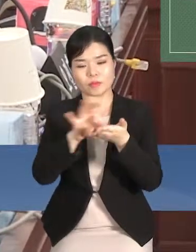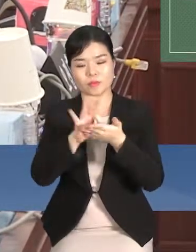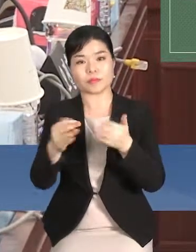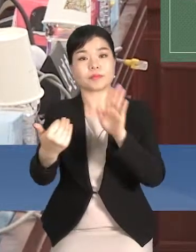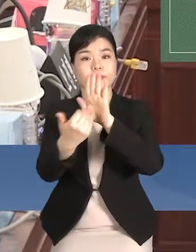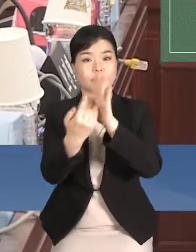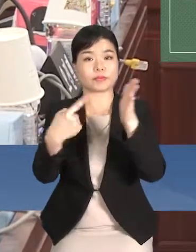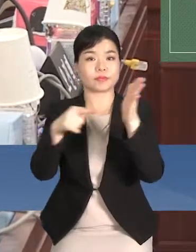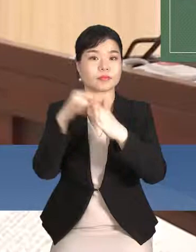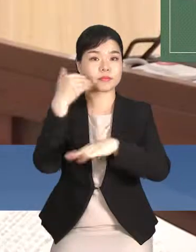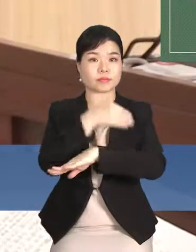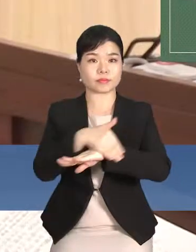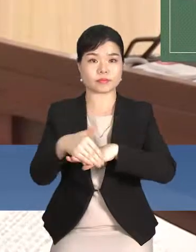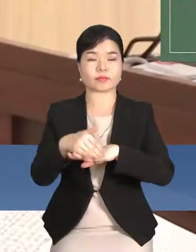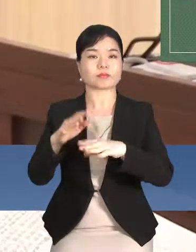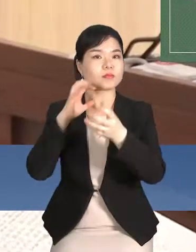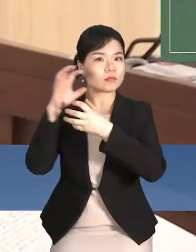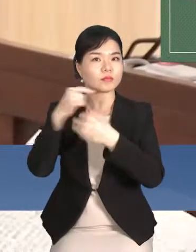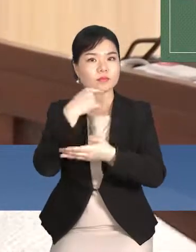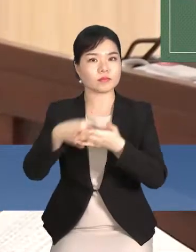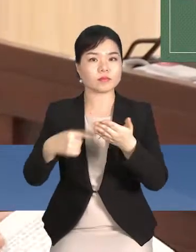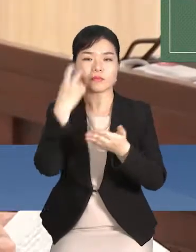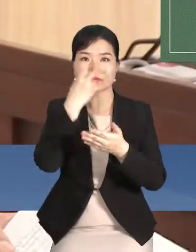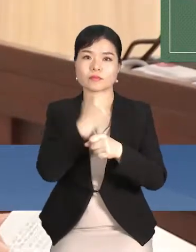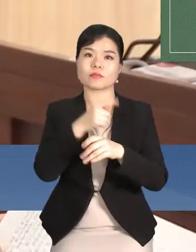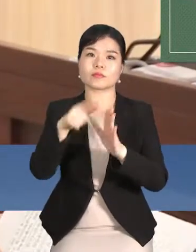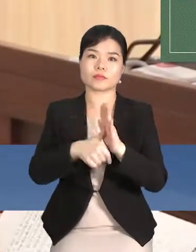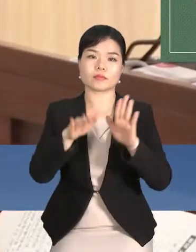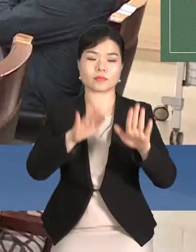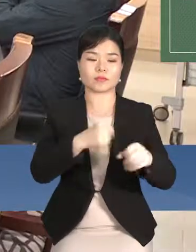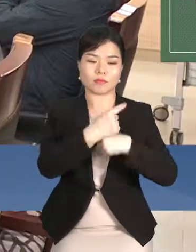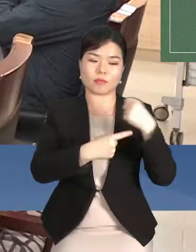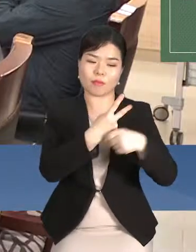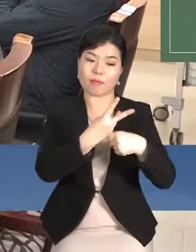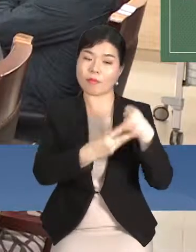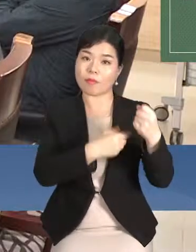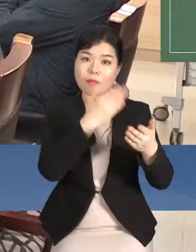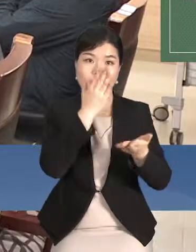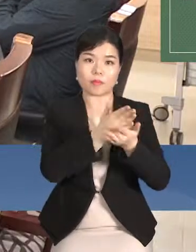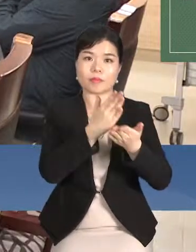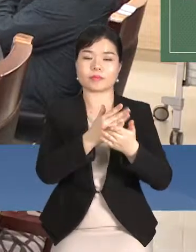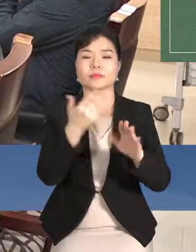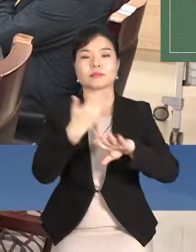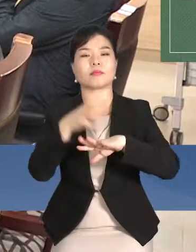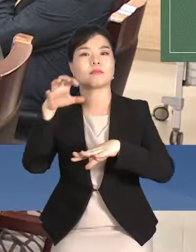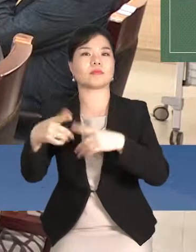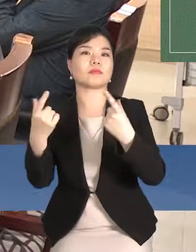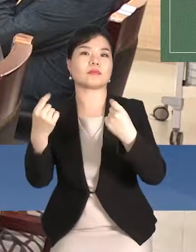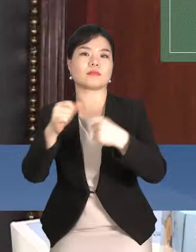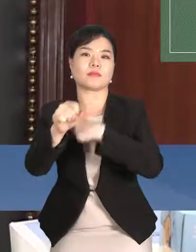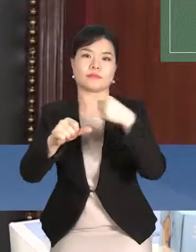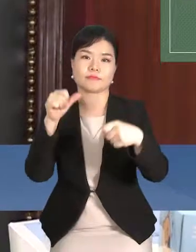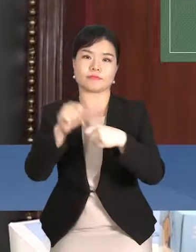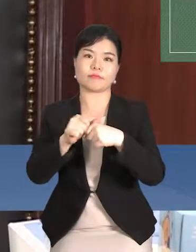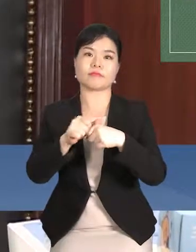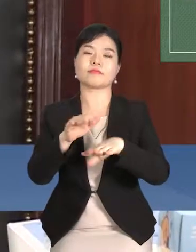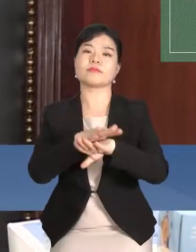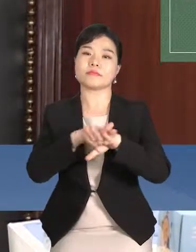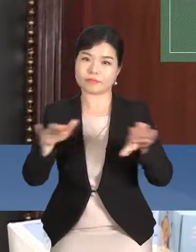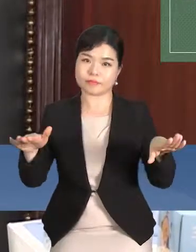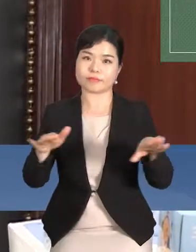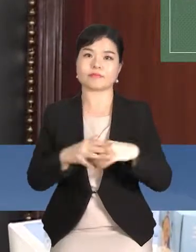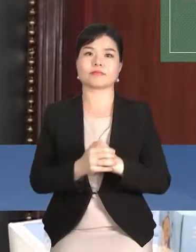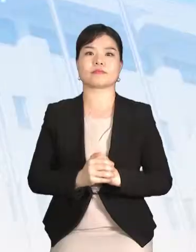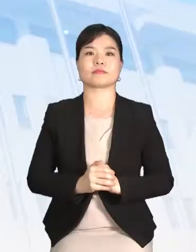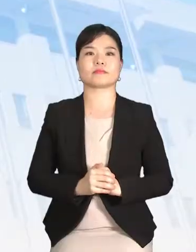줄이겠다는 계획입니다. 이에 소음 피해 실태 조사는 현행 매년에서 타 자치단체와 동일하게 5년으로 완화하게 됩니다.